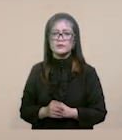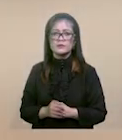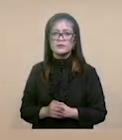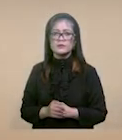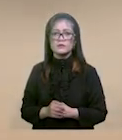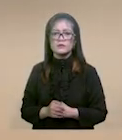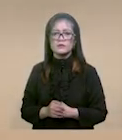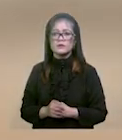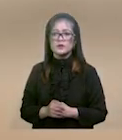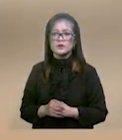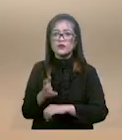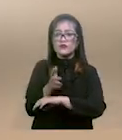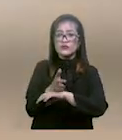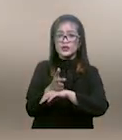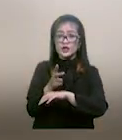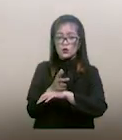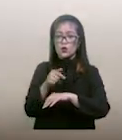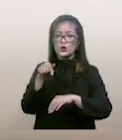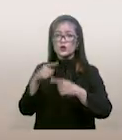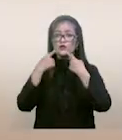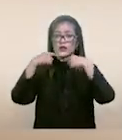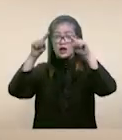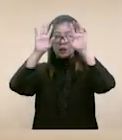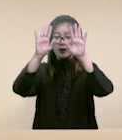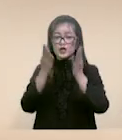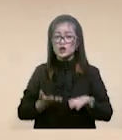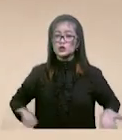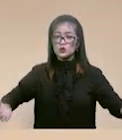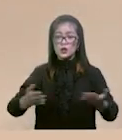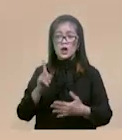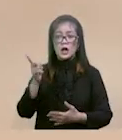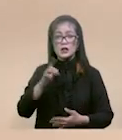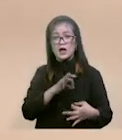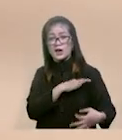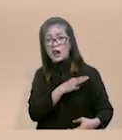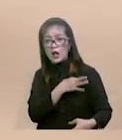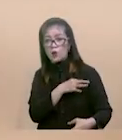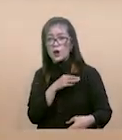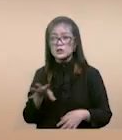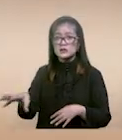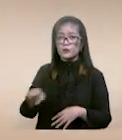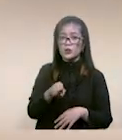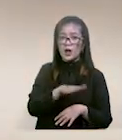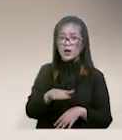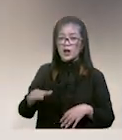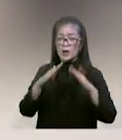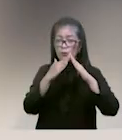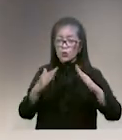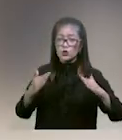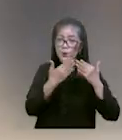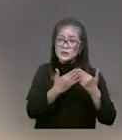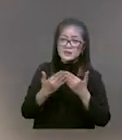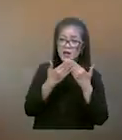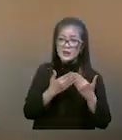dalam video amatir yang viral di media sosial sejumlah relawan menjemput penghuni pondok pesantren di Dusun umbulan supiturang Pronojiwo